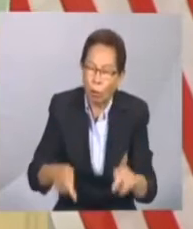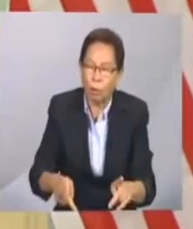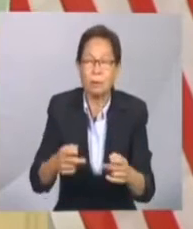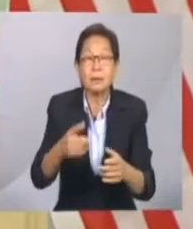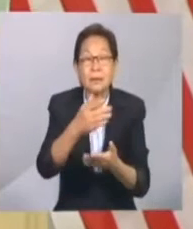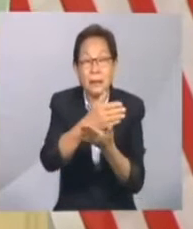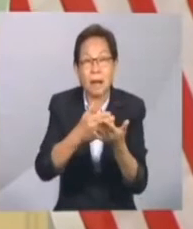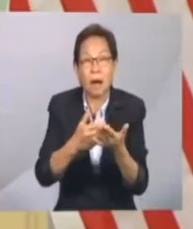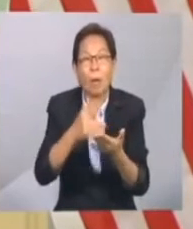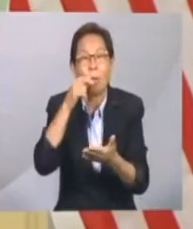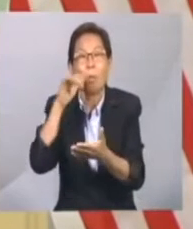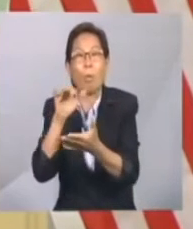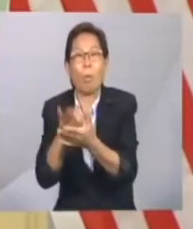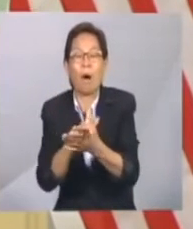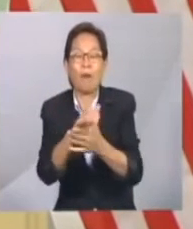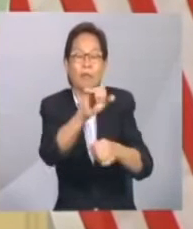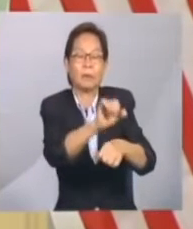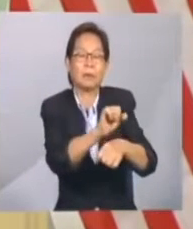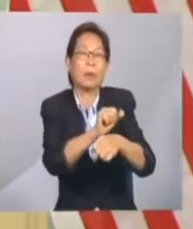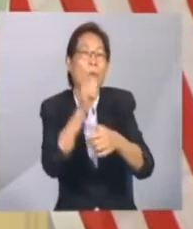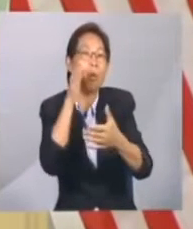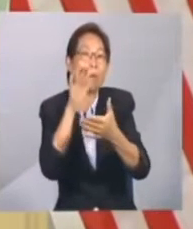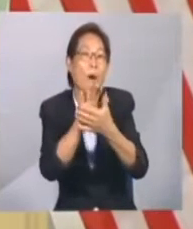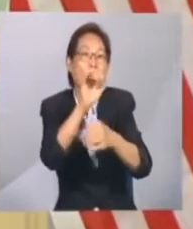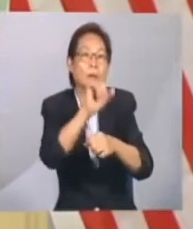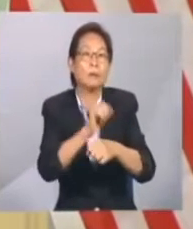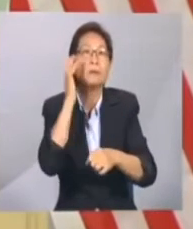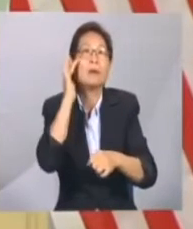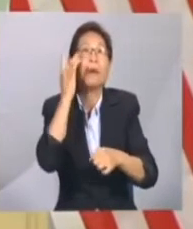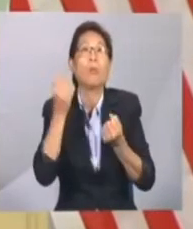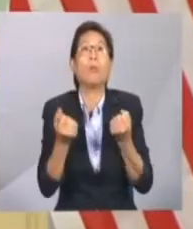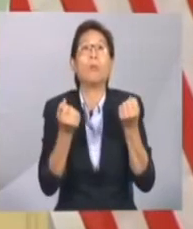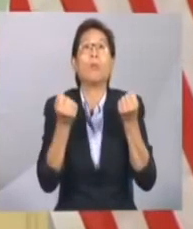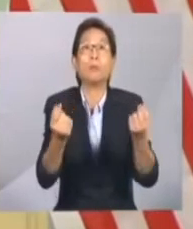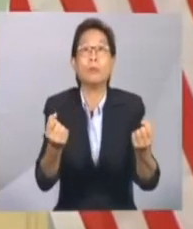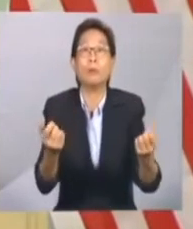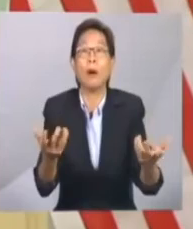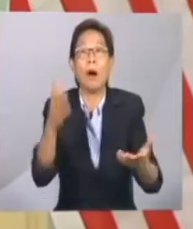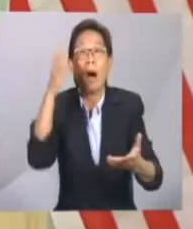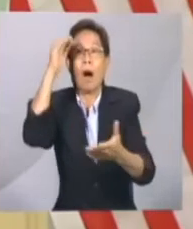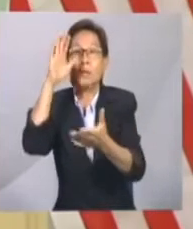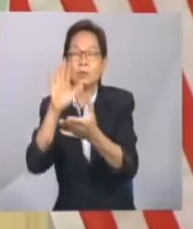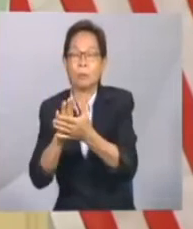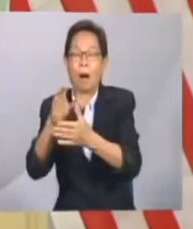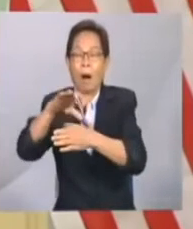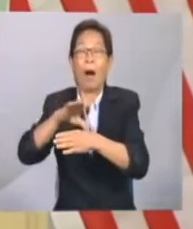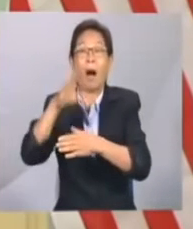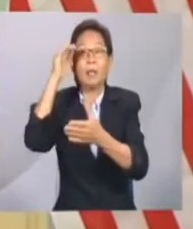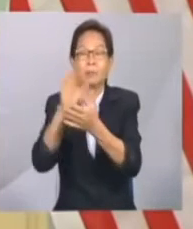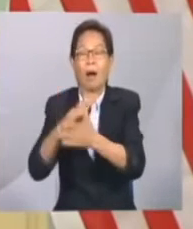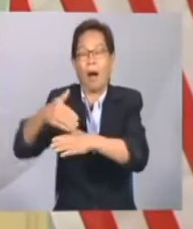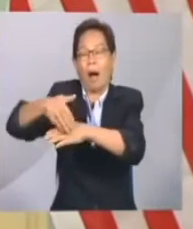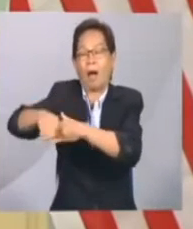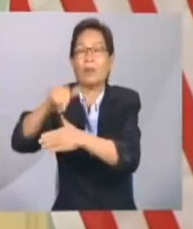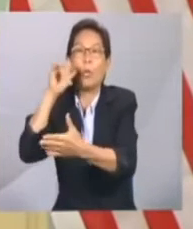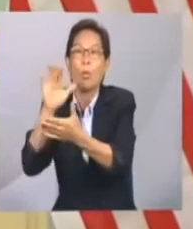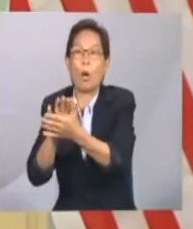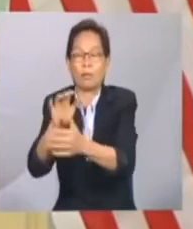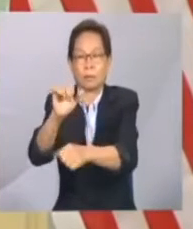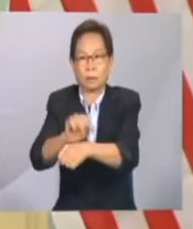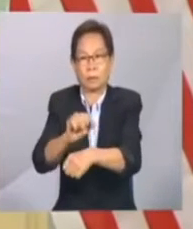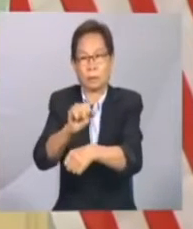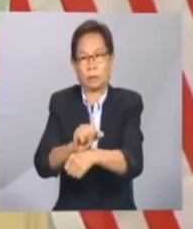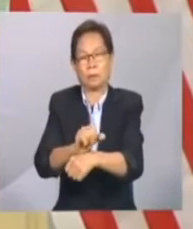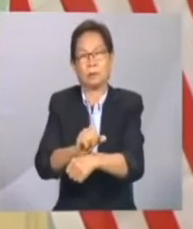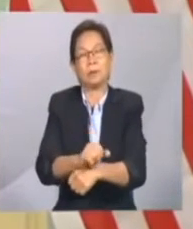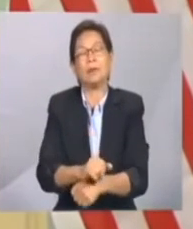mereka, isteri mereka bekerja tetapi tidak boleh memandu, yang mana suami terpaksa menghantar isteri ke tempat kerja